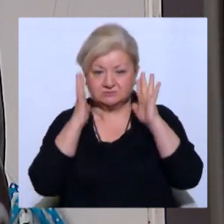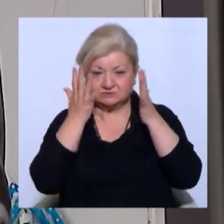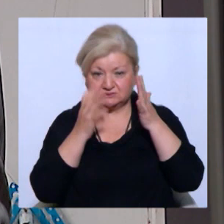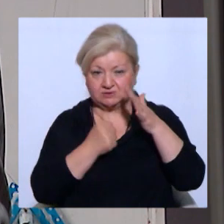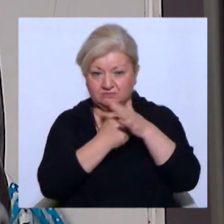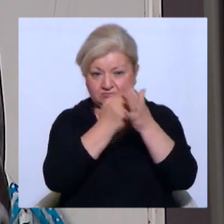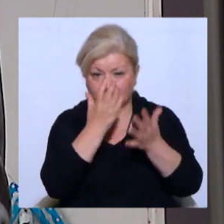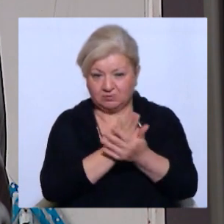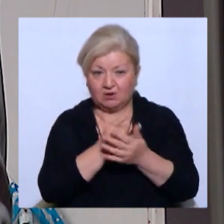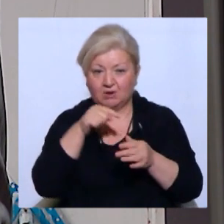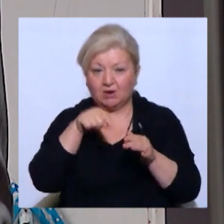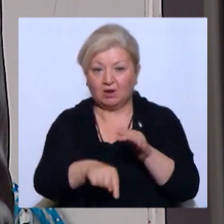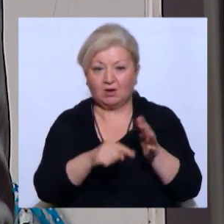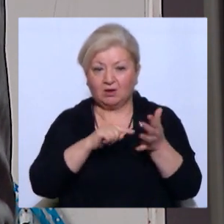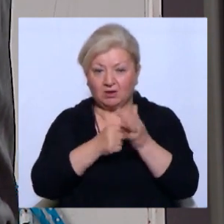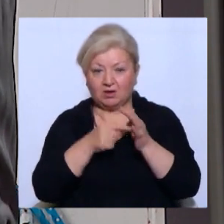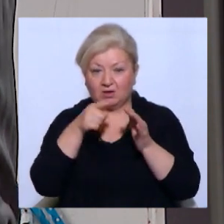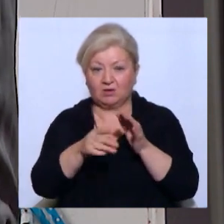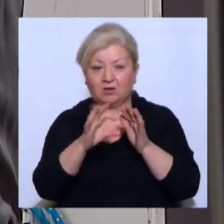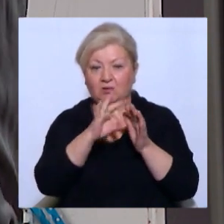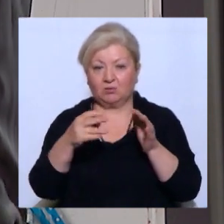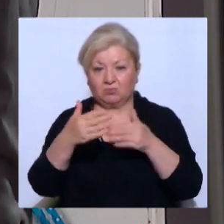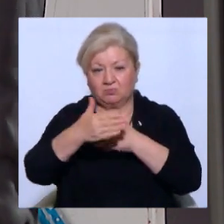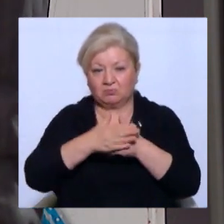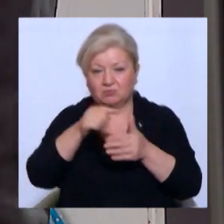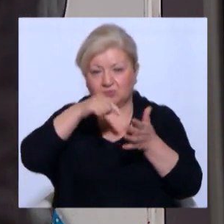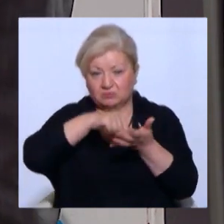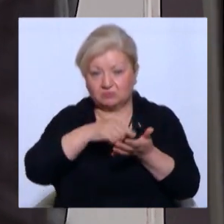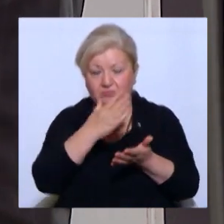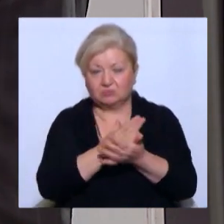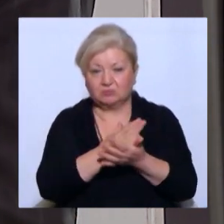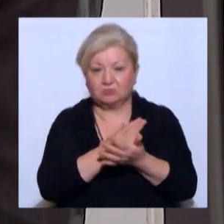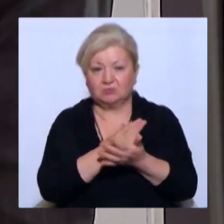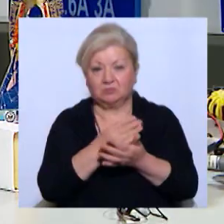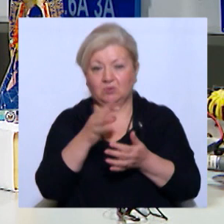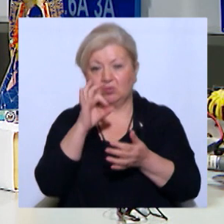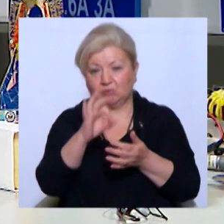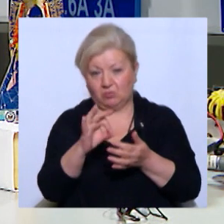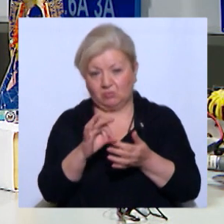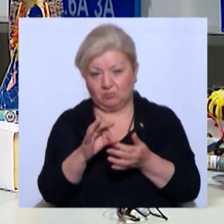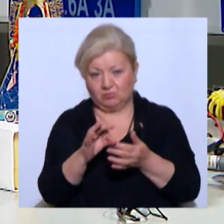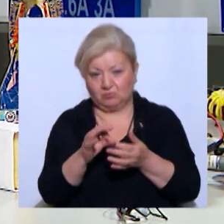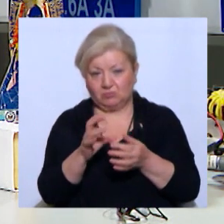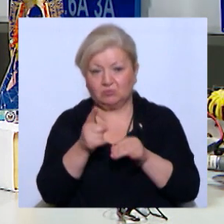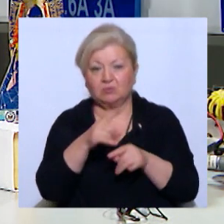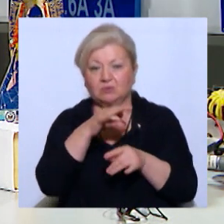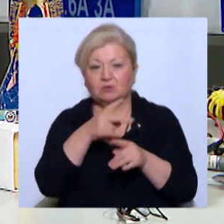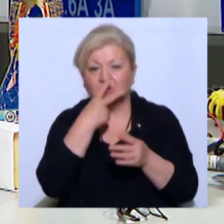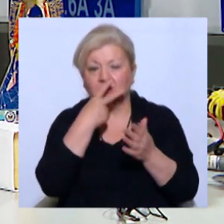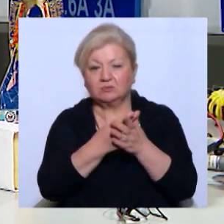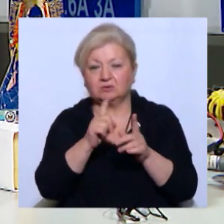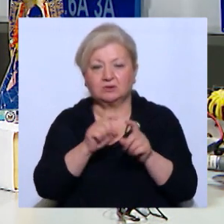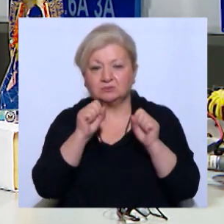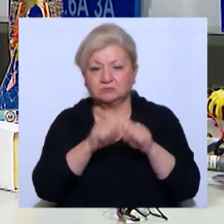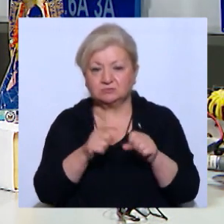ნულს. რა ეფექტს ველოდებით აქედან? ამისათვის ვნახოთ ძალიან საინტერესო ექსპერიმენტი მდგარ ტალღასთან,